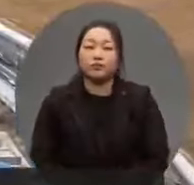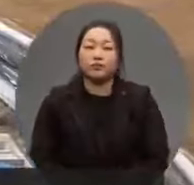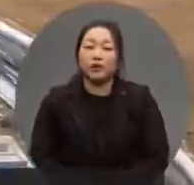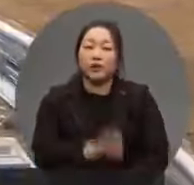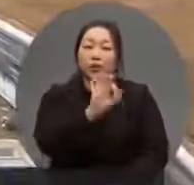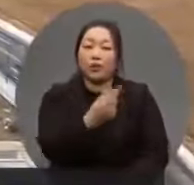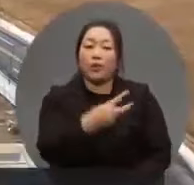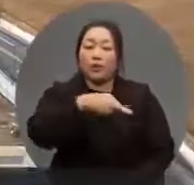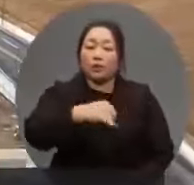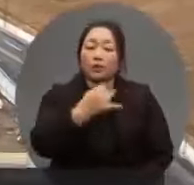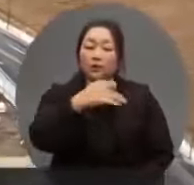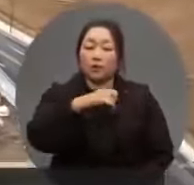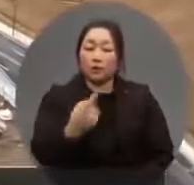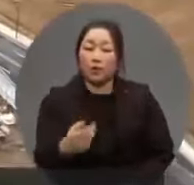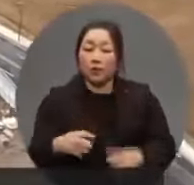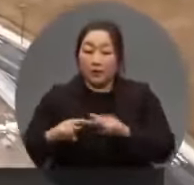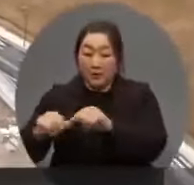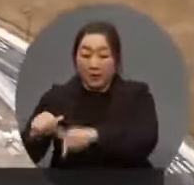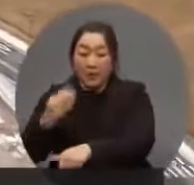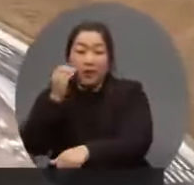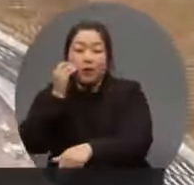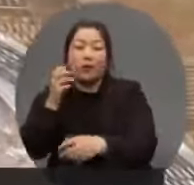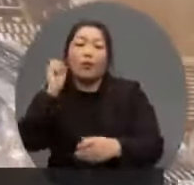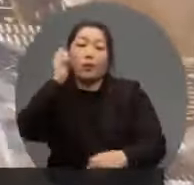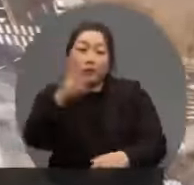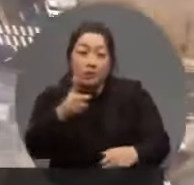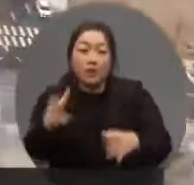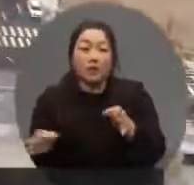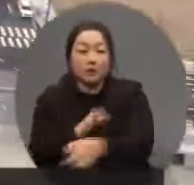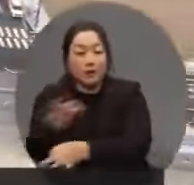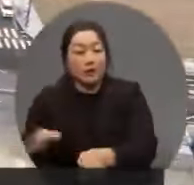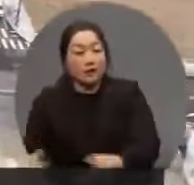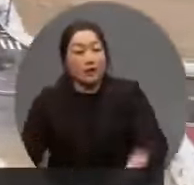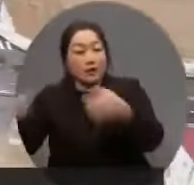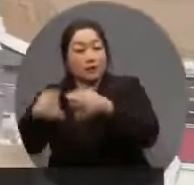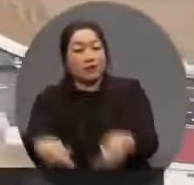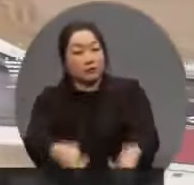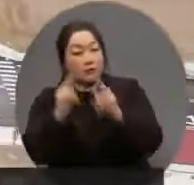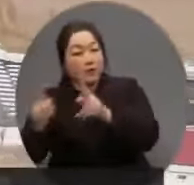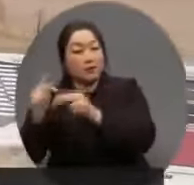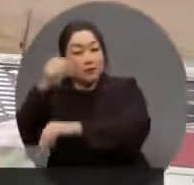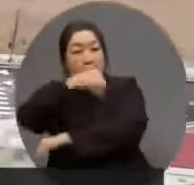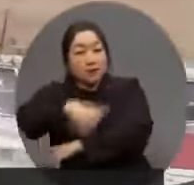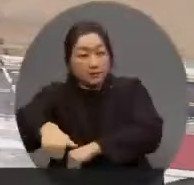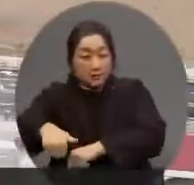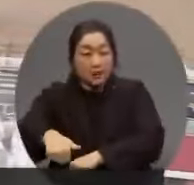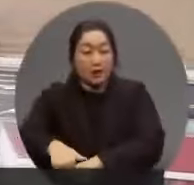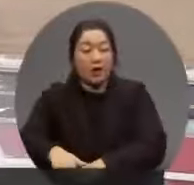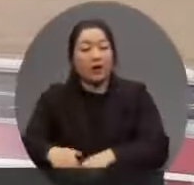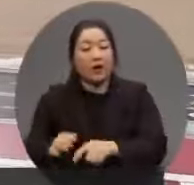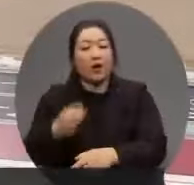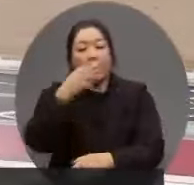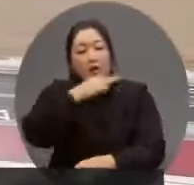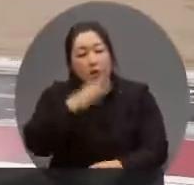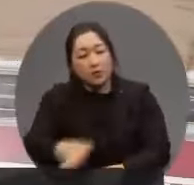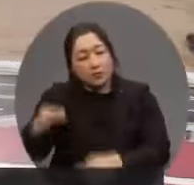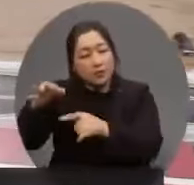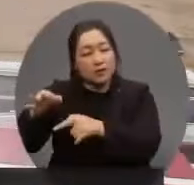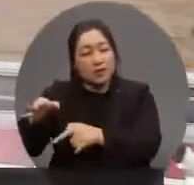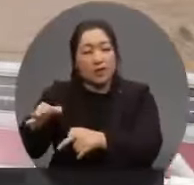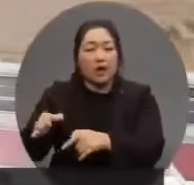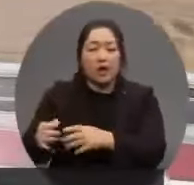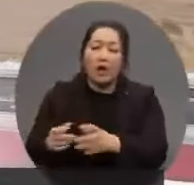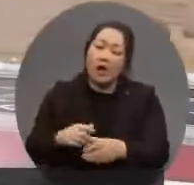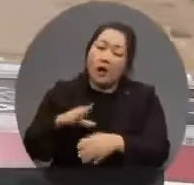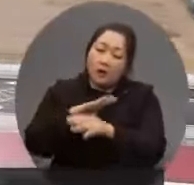오스코 바로 옆 상업용지에는 호텔과 백화점, 쇼핑몰 등을 유치할 계획인데 고금리에 불황의 파고를